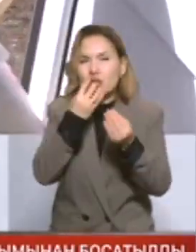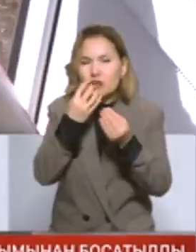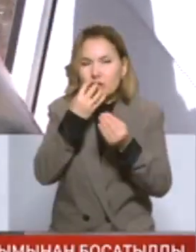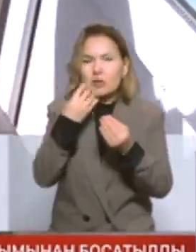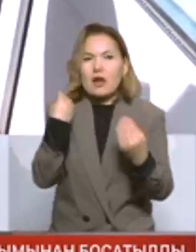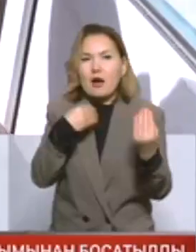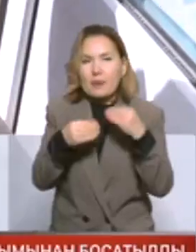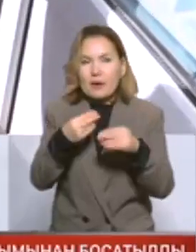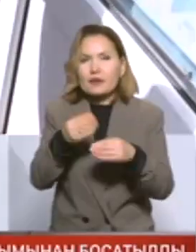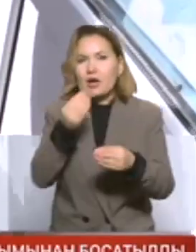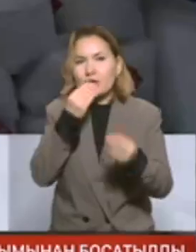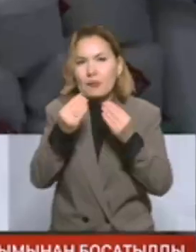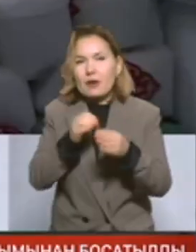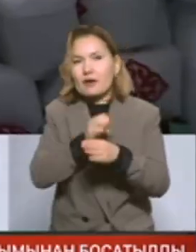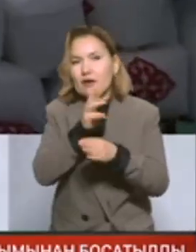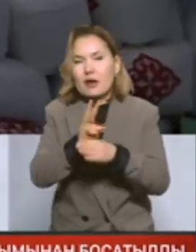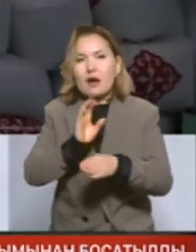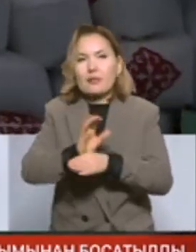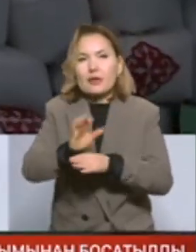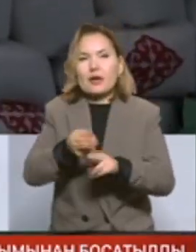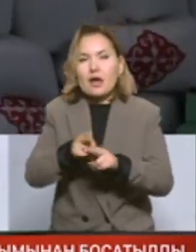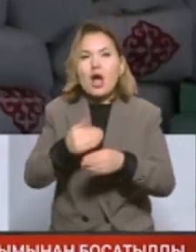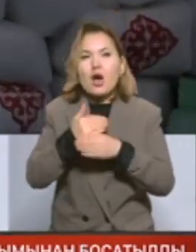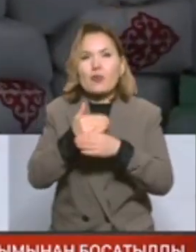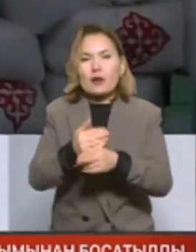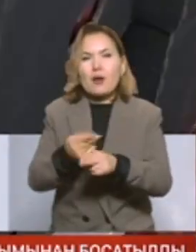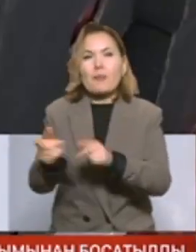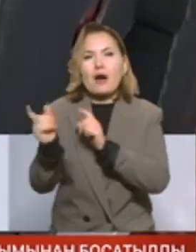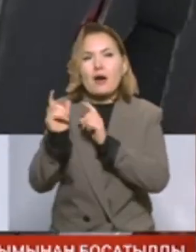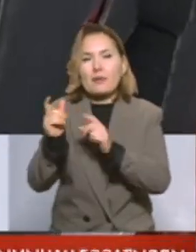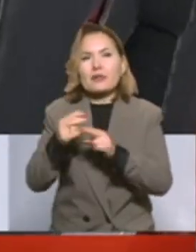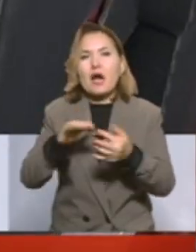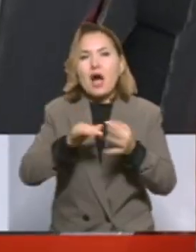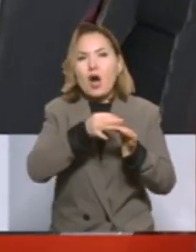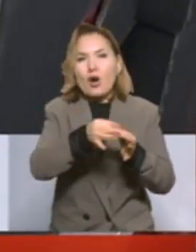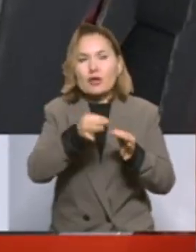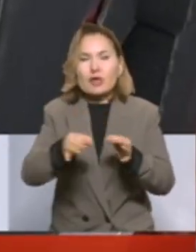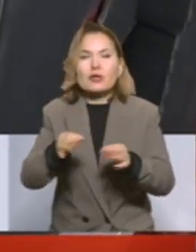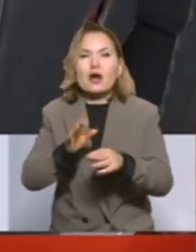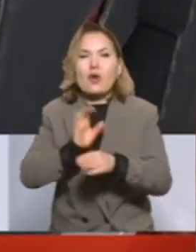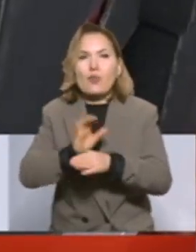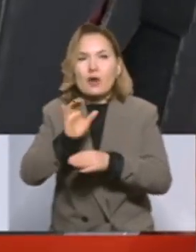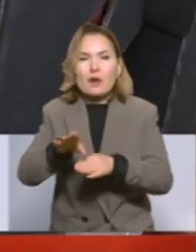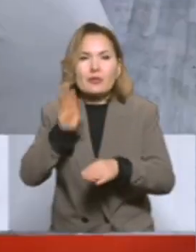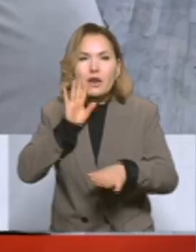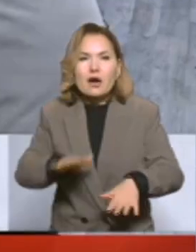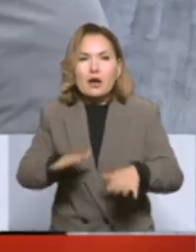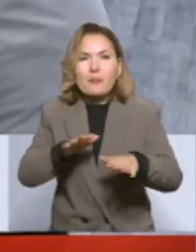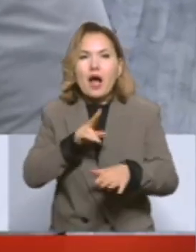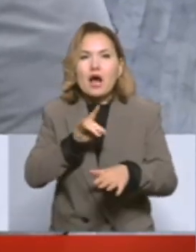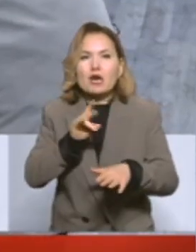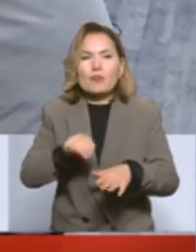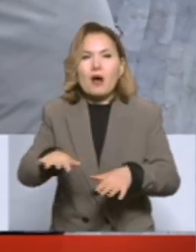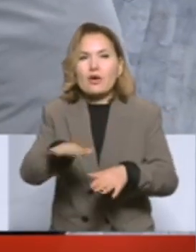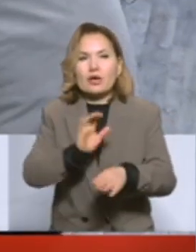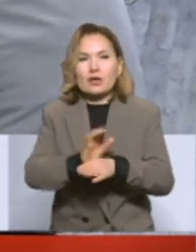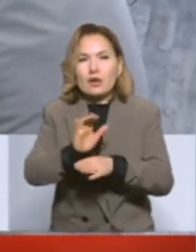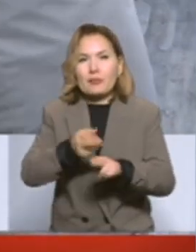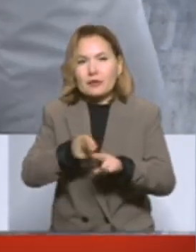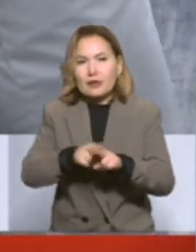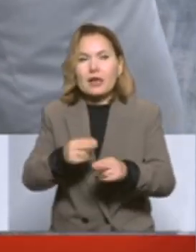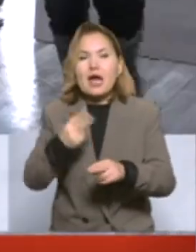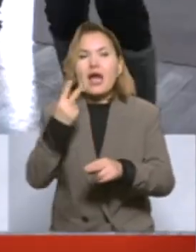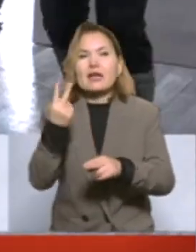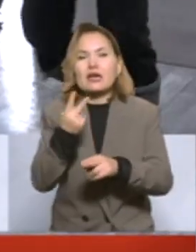гигиеналық шаруашылық тауарлар сатып алынды. Көмектің бірінші легі бірнеше ауылын су басқан Қаратөбе ауданына жөнелтілген еді. Енді